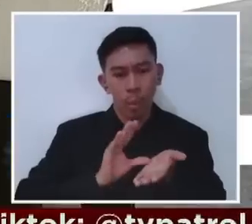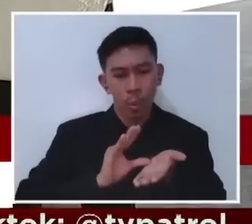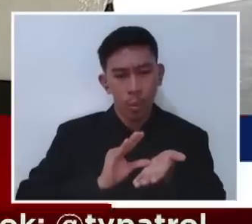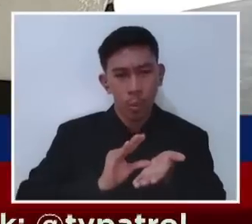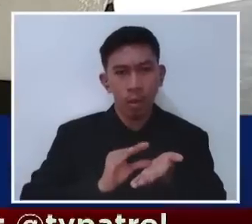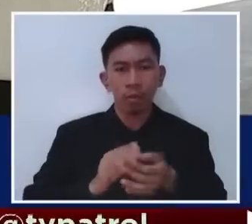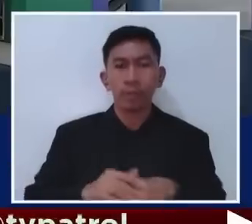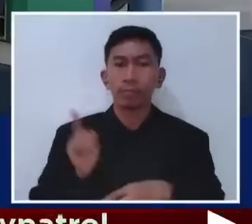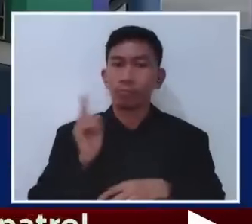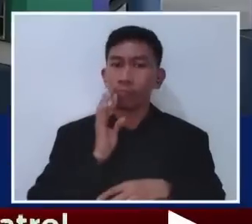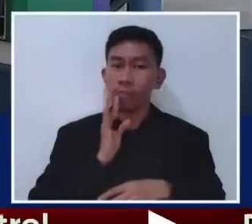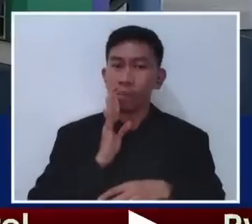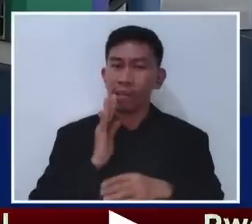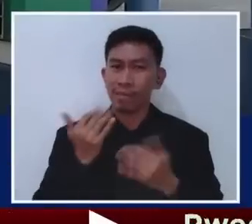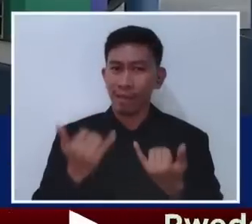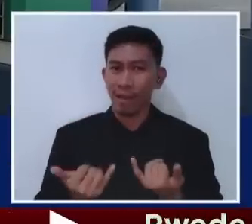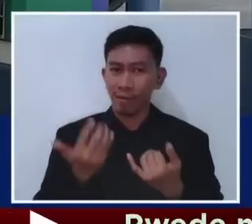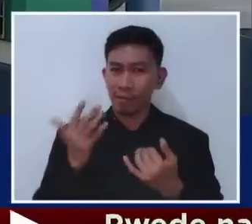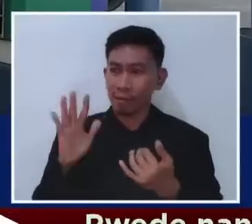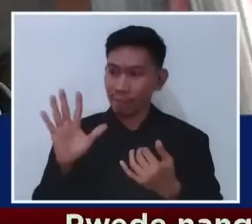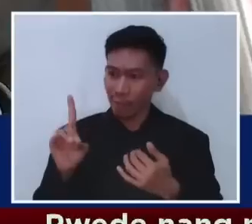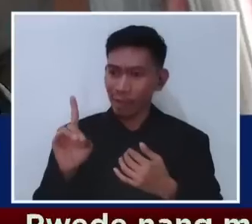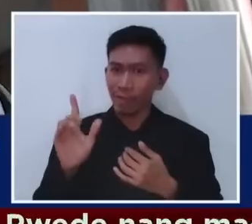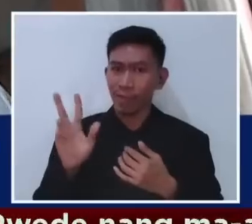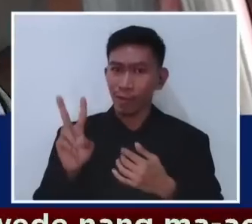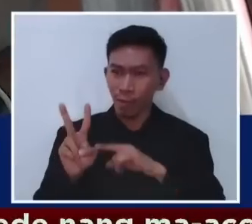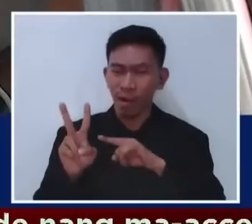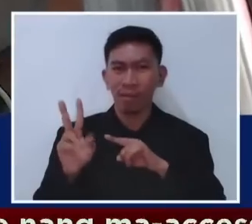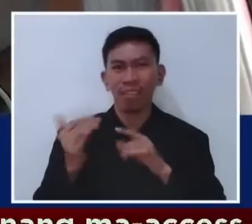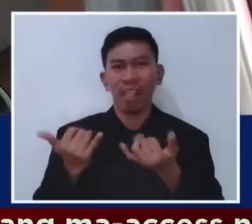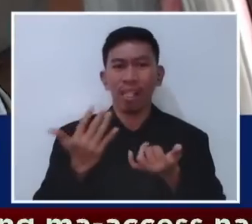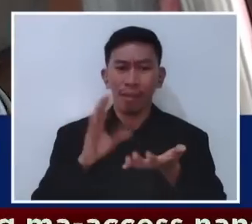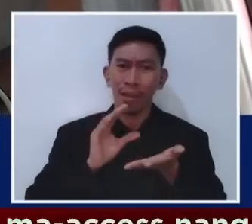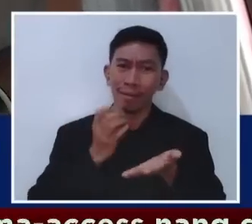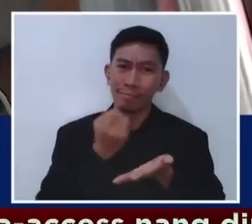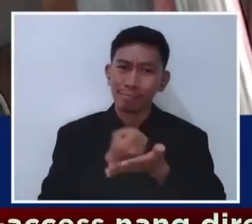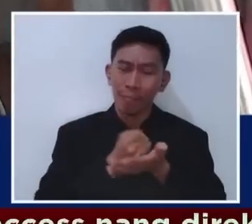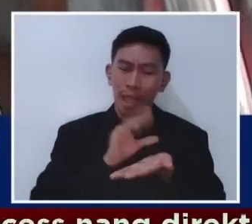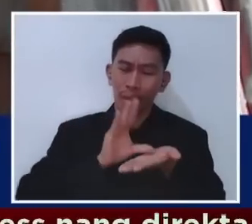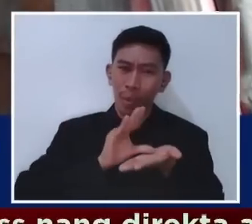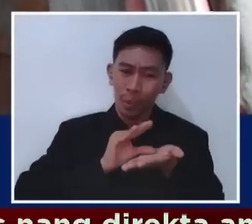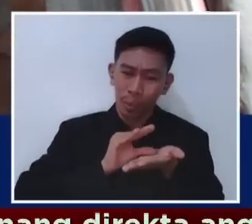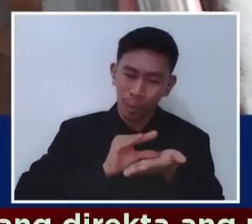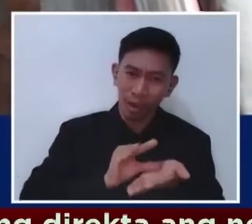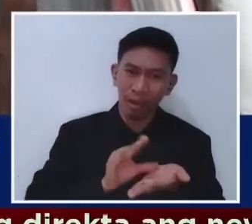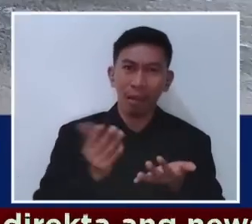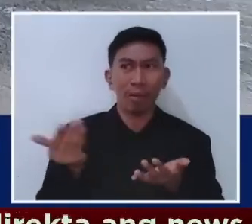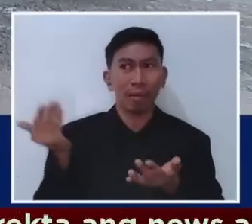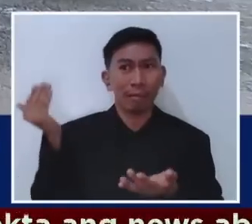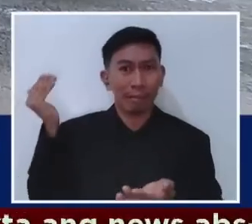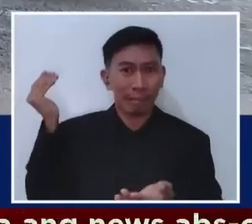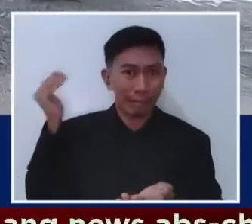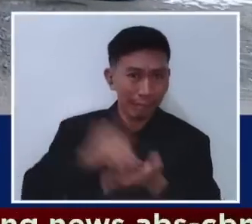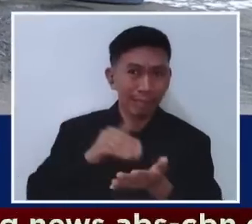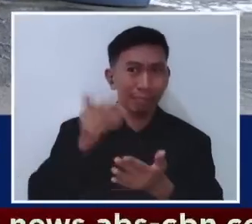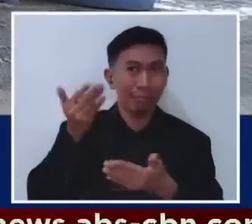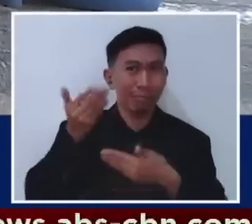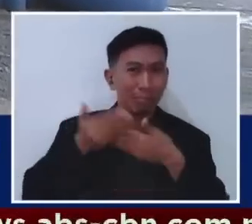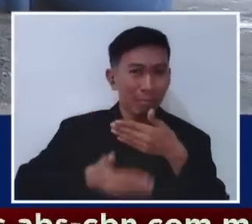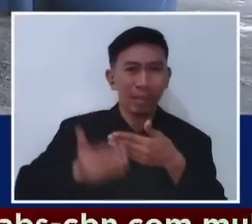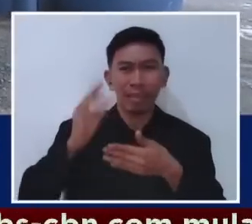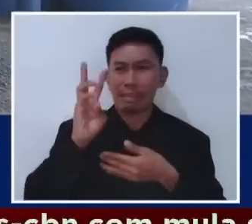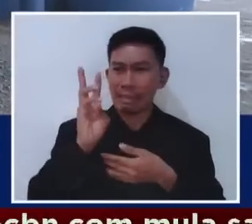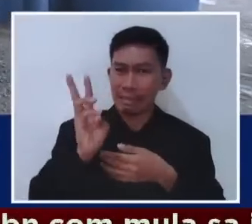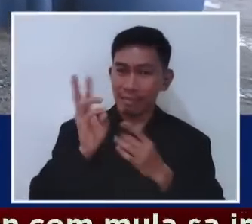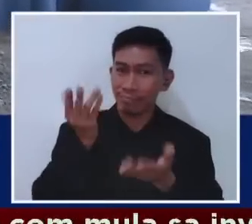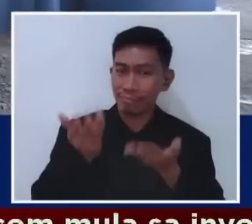na uli, 52. Oh. Parang gusto na naman siguro paabuti na naman ng 60 yan, mahigit. Ang bad news sa mga